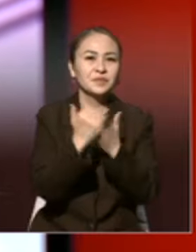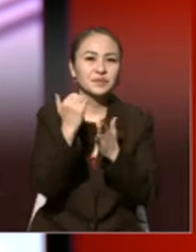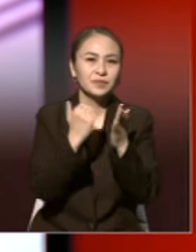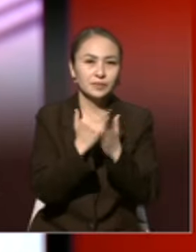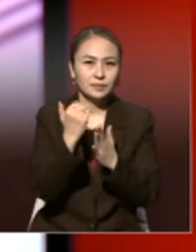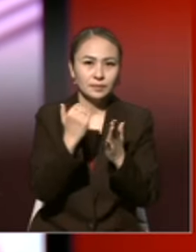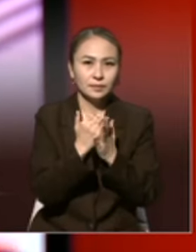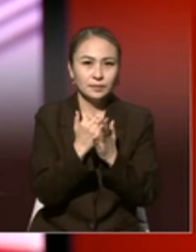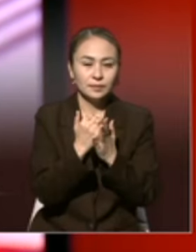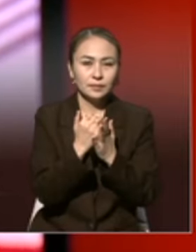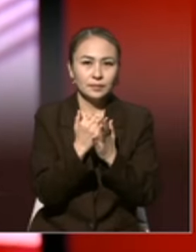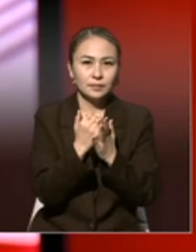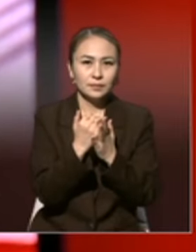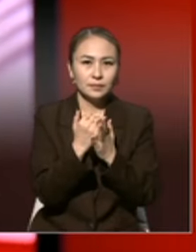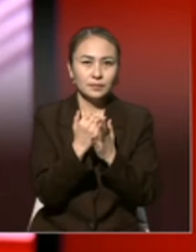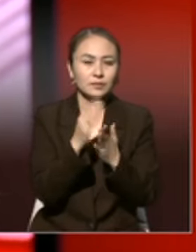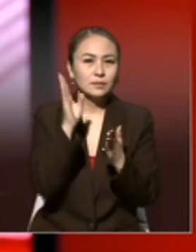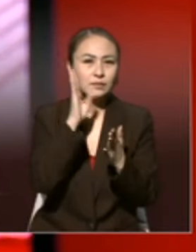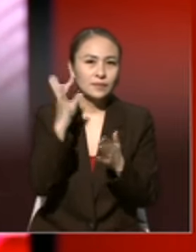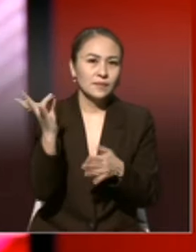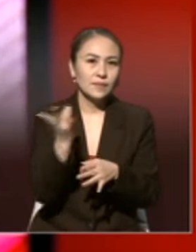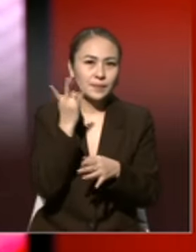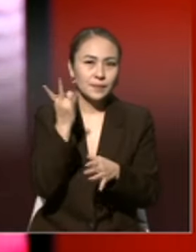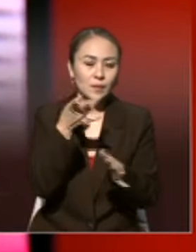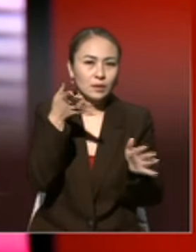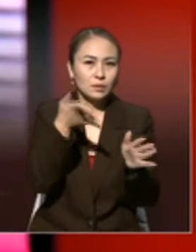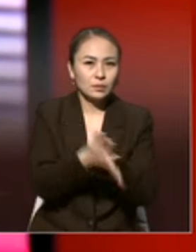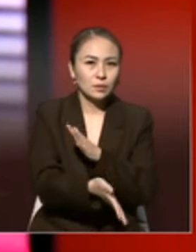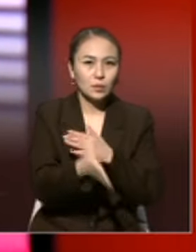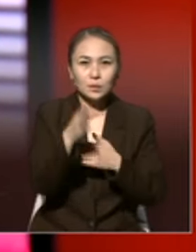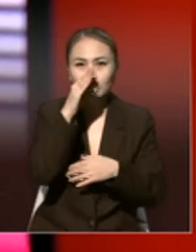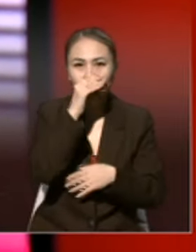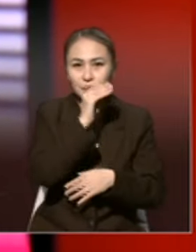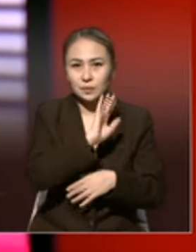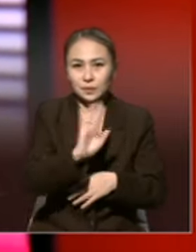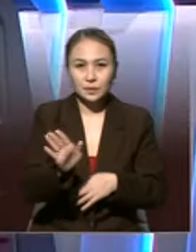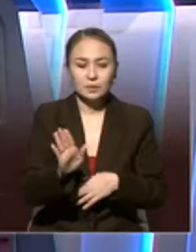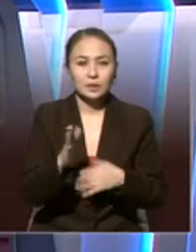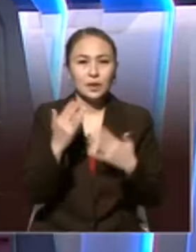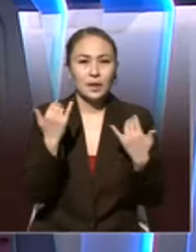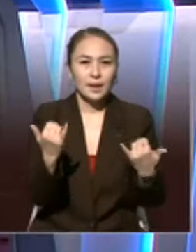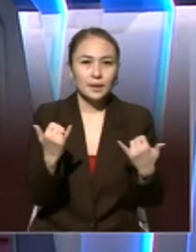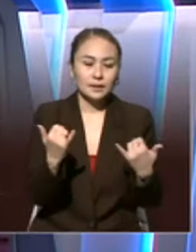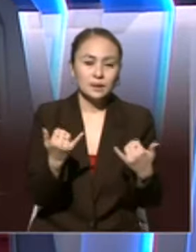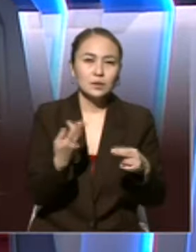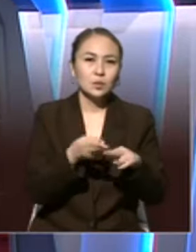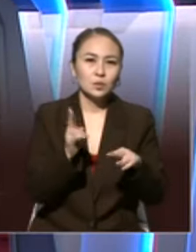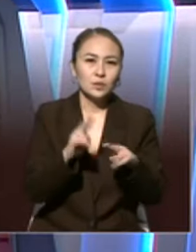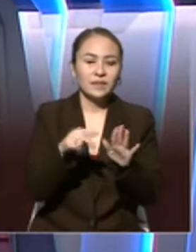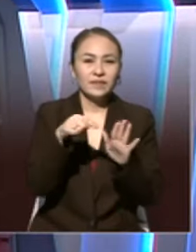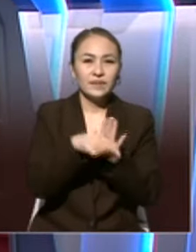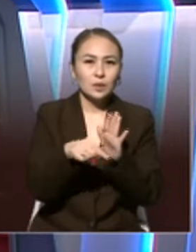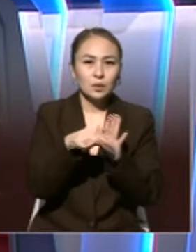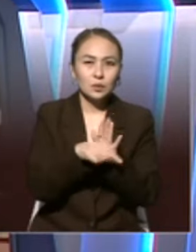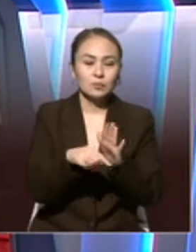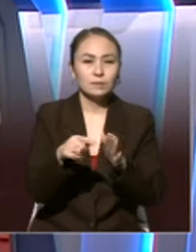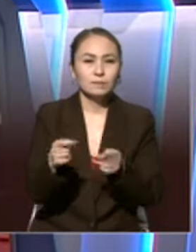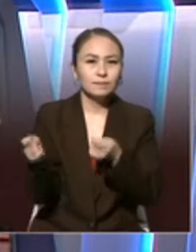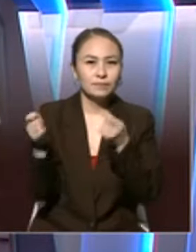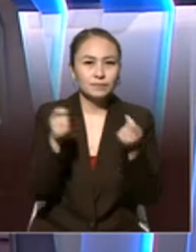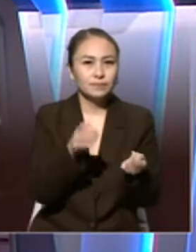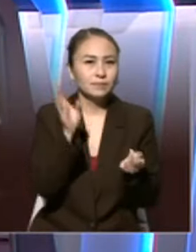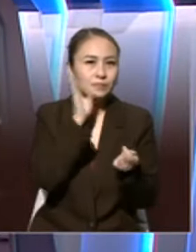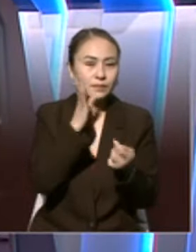көлемде. Су әлі толық сіңіп болған жоқ. Енді қазір сол ішіміздегі су мен сырттан келетін